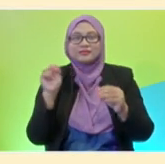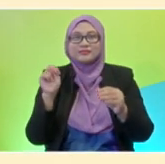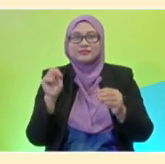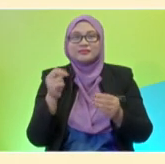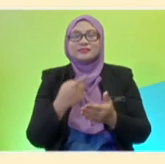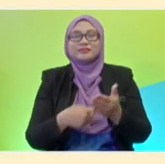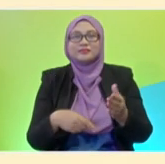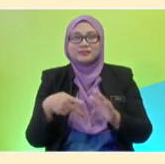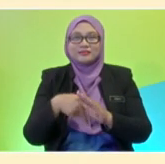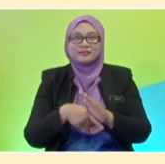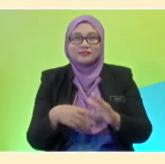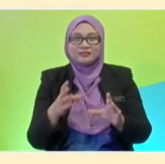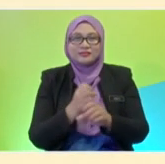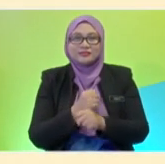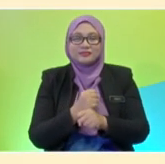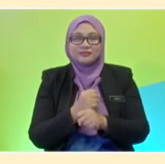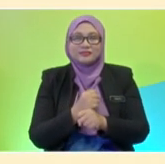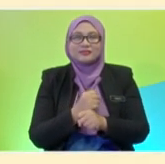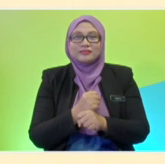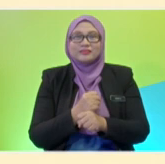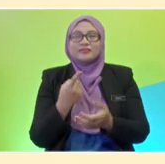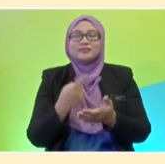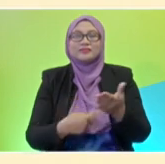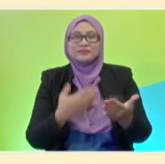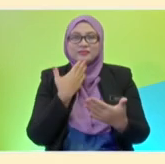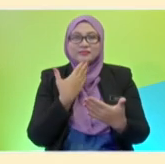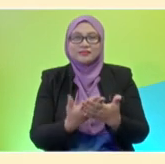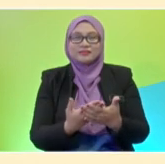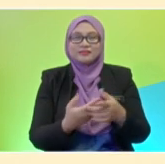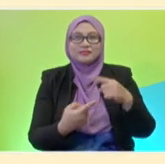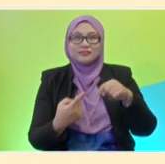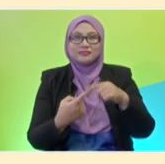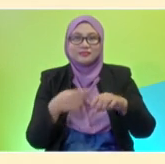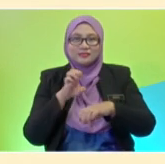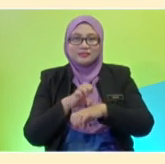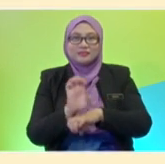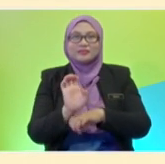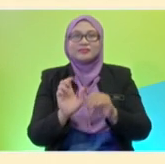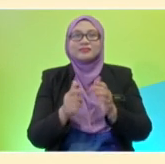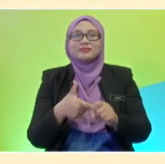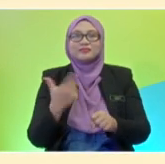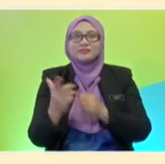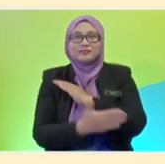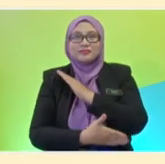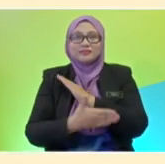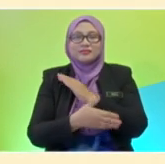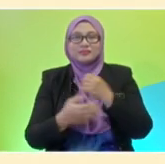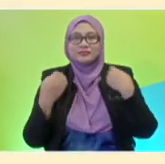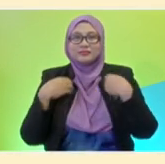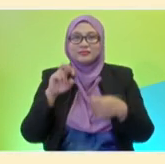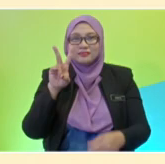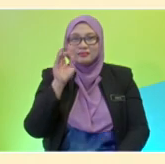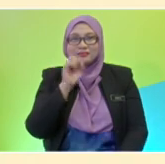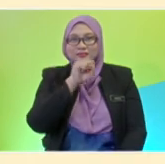pendapat anda apakah kebaikan apabila produk tempat tadi diekspot ke luar negara jadi ada dua persoalan